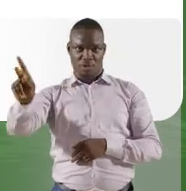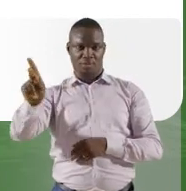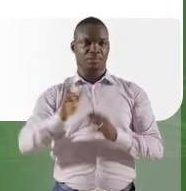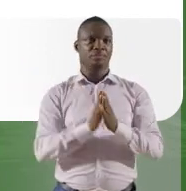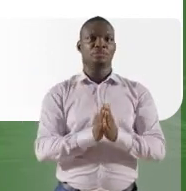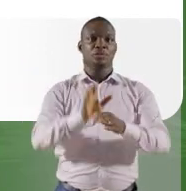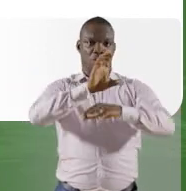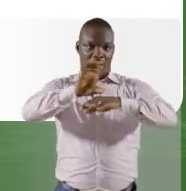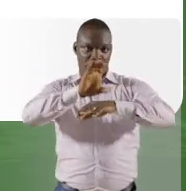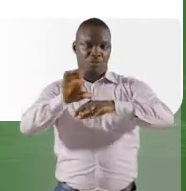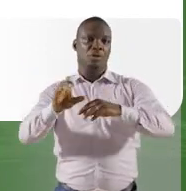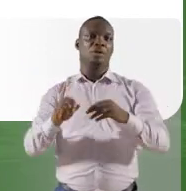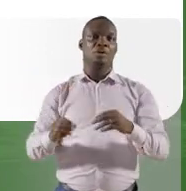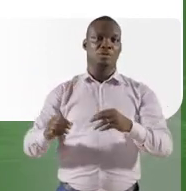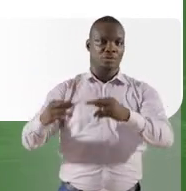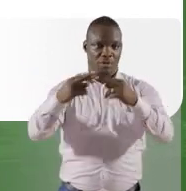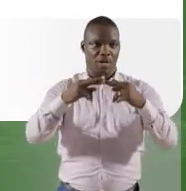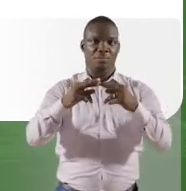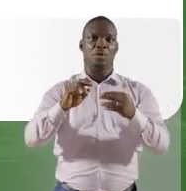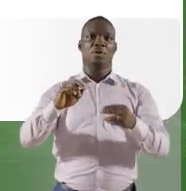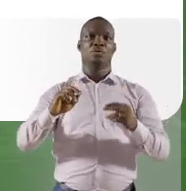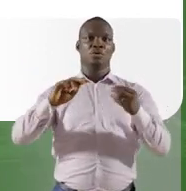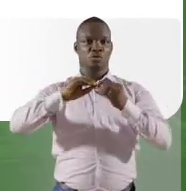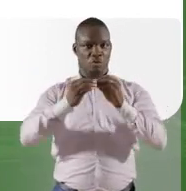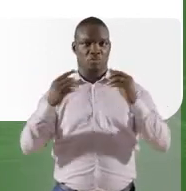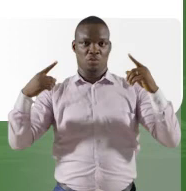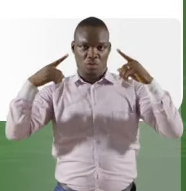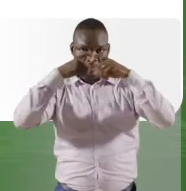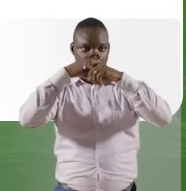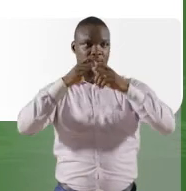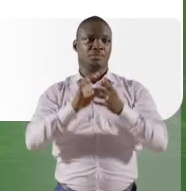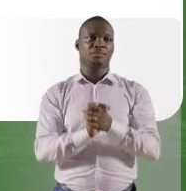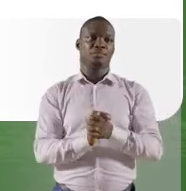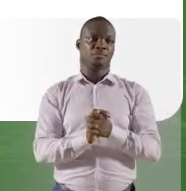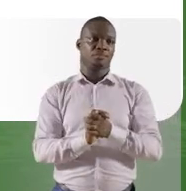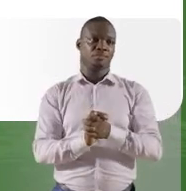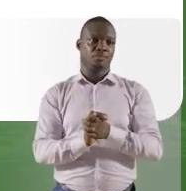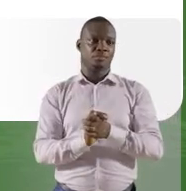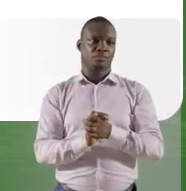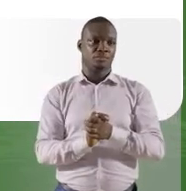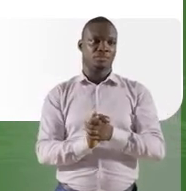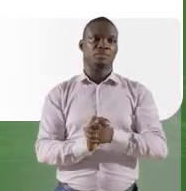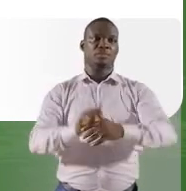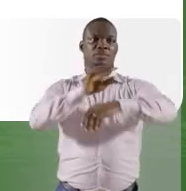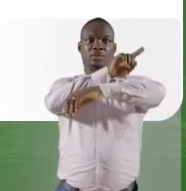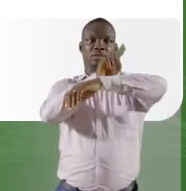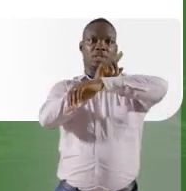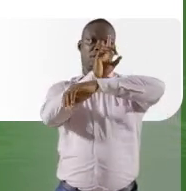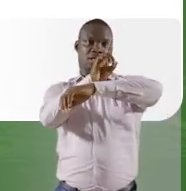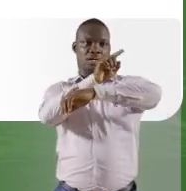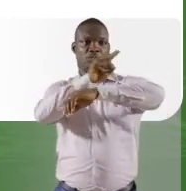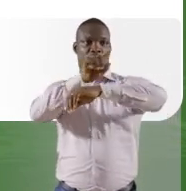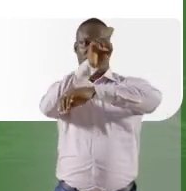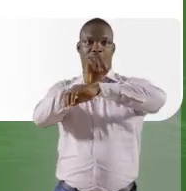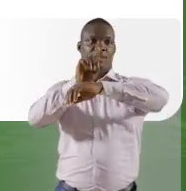également calculer un rapport de nombres complexes. Il s'agit du rapport ZD moins